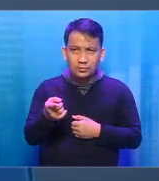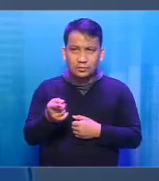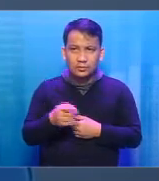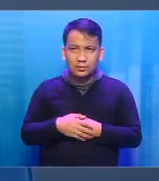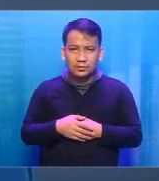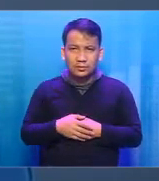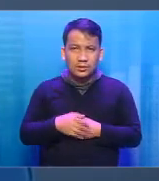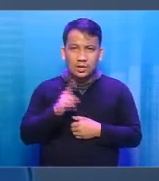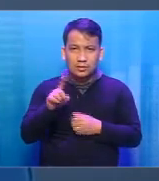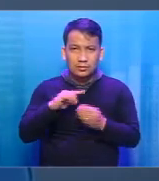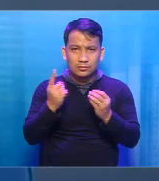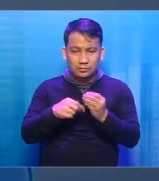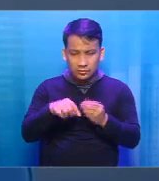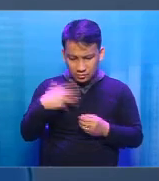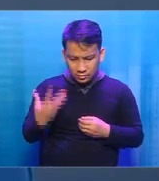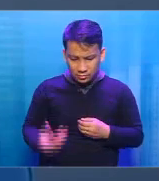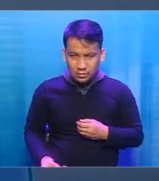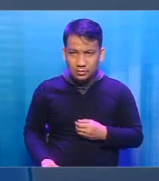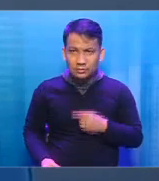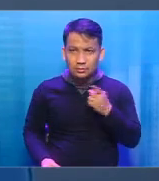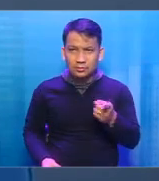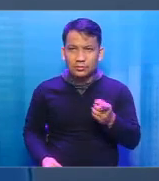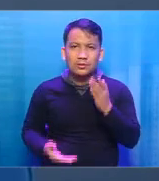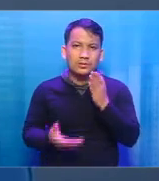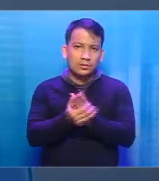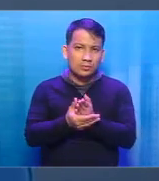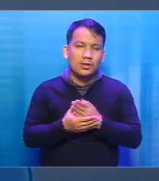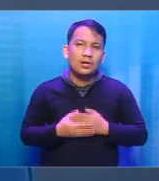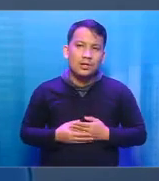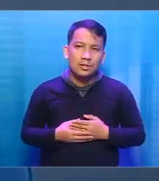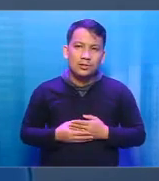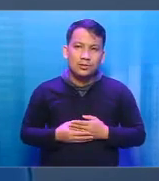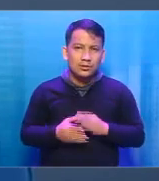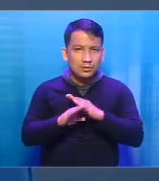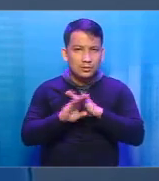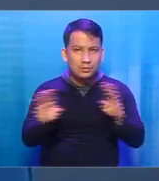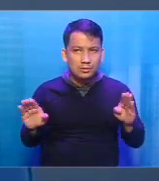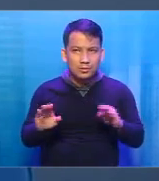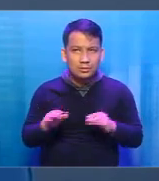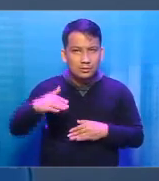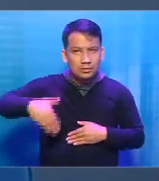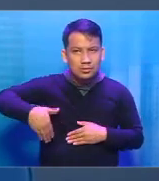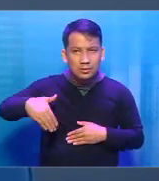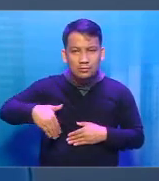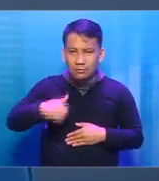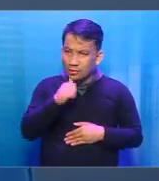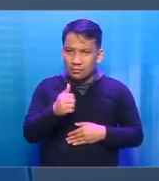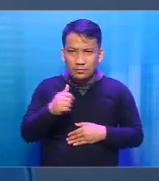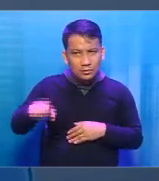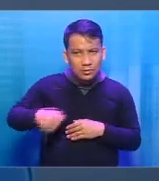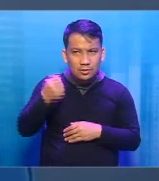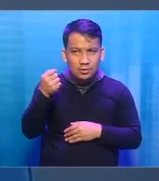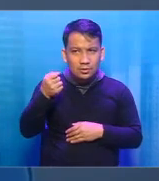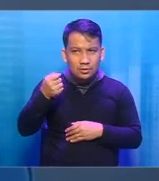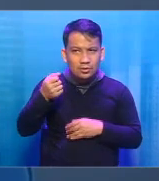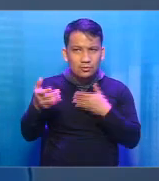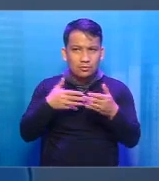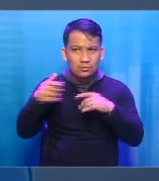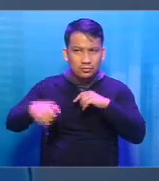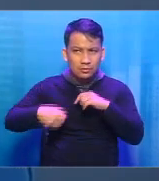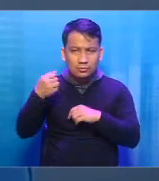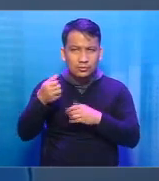graft and corruption involved. Stop it. Do not delay. Do not